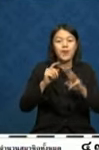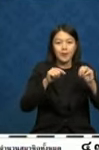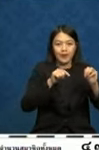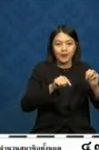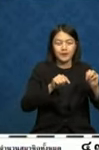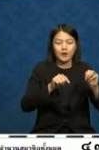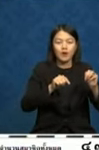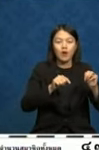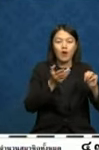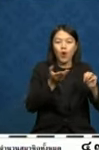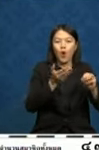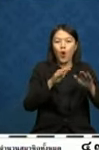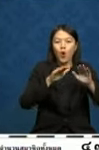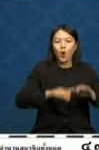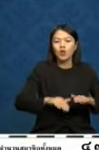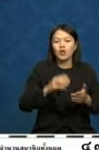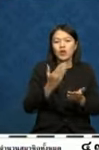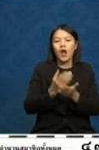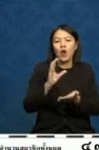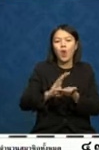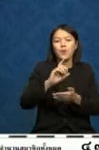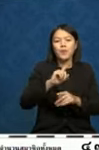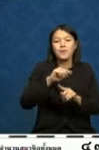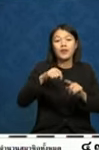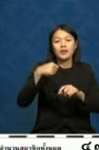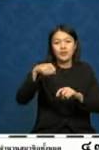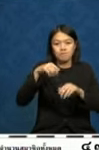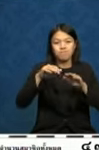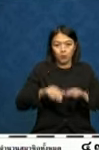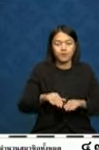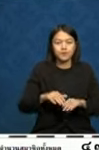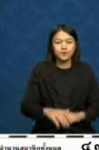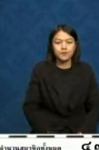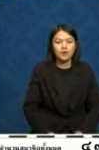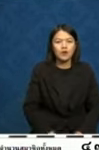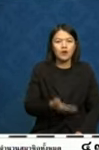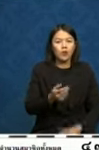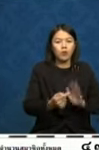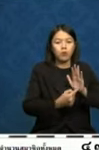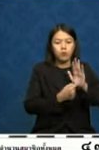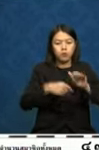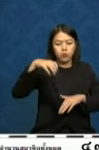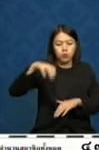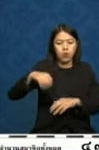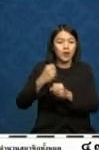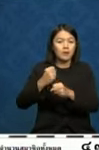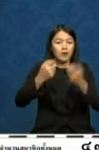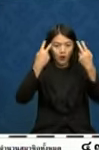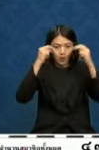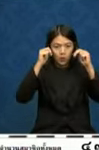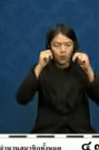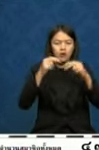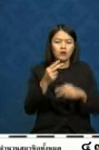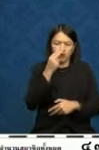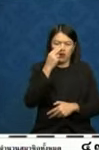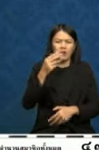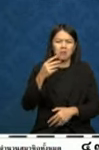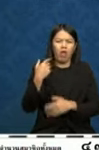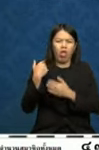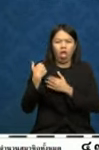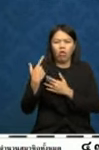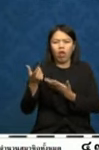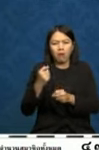เพื่อที่จะขอตัดลดงบประมาณสัก 10% ครับเป็นอย่างน้อยผมจะขอยกตัวอย่างหน่วยงานในสำนักนายกครับที่ค่อนข้างจะสร้างภาระเ